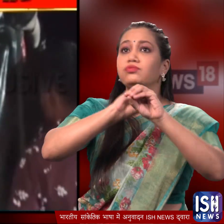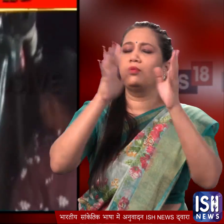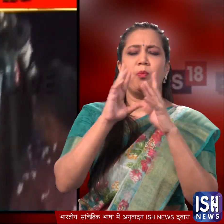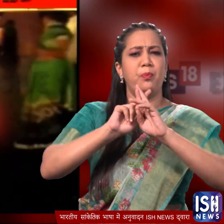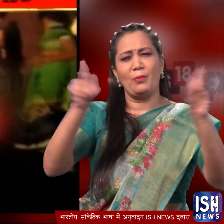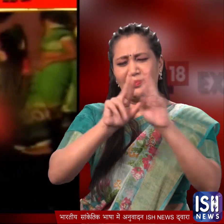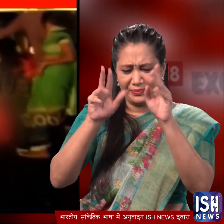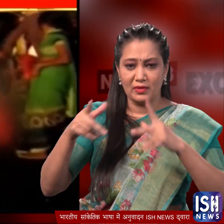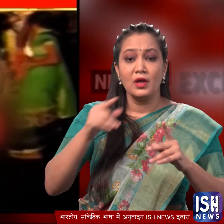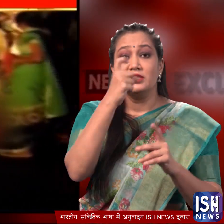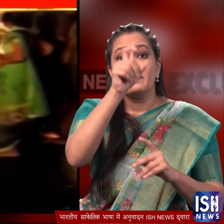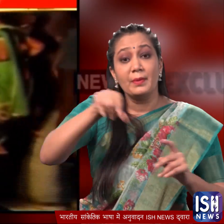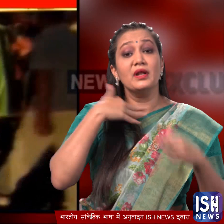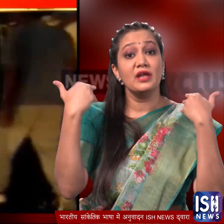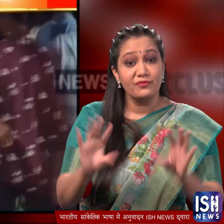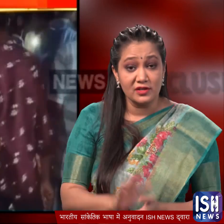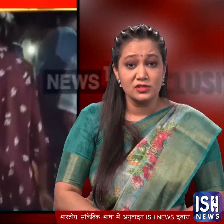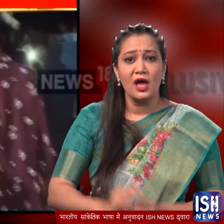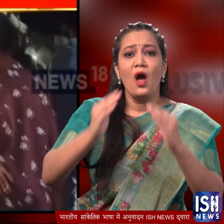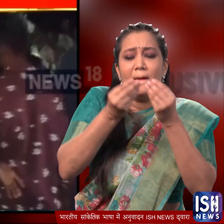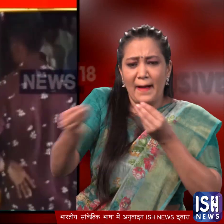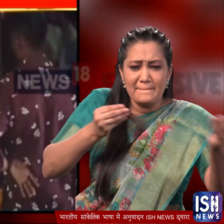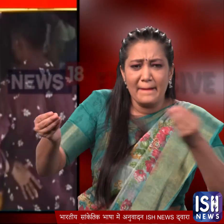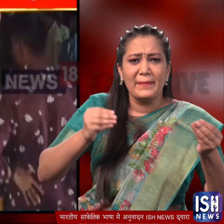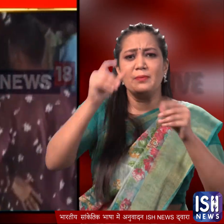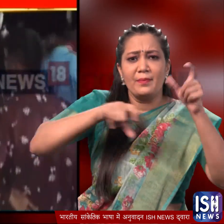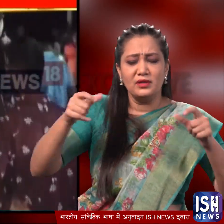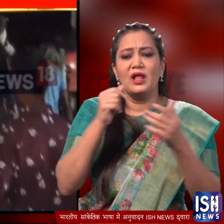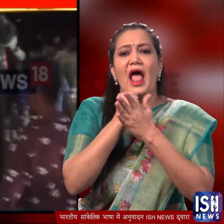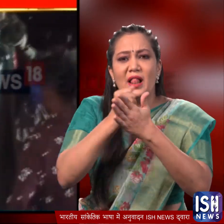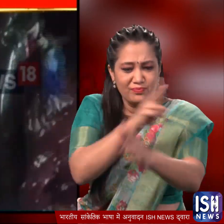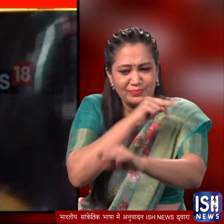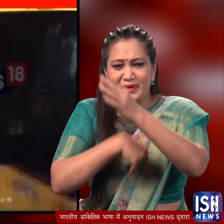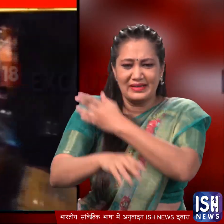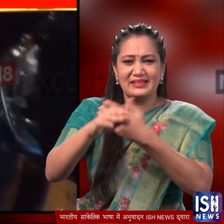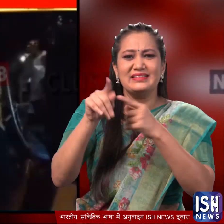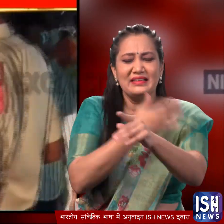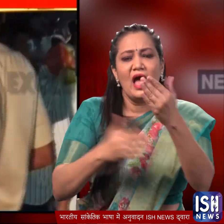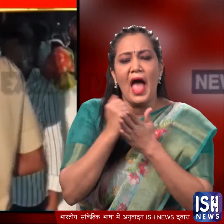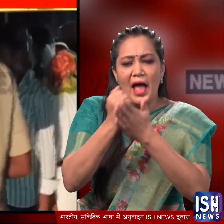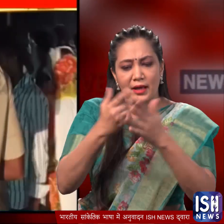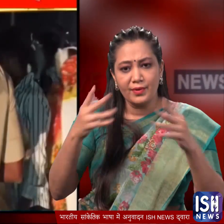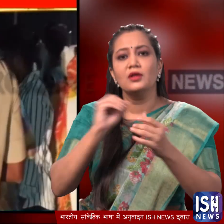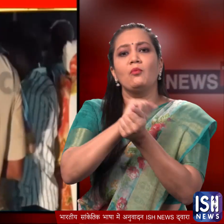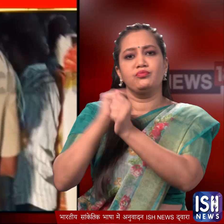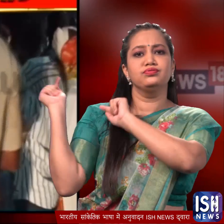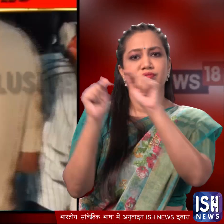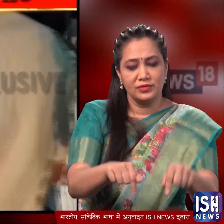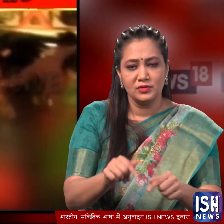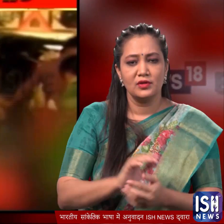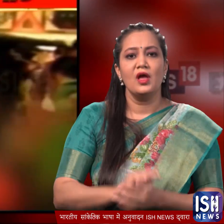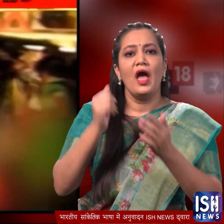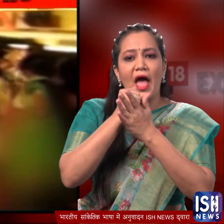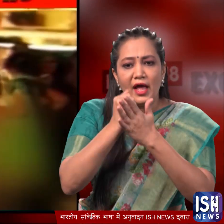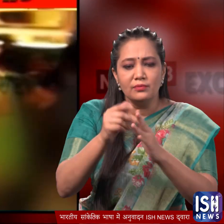के परखचे उड़ गए, जबकि 7 लोगों की मौत भी हो गई। बाद में आसपास के लोग वहां आ गए और घायलों की मदद में जुट गए। कुछ देर बाद कुछ पुलिस वाले भी